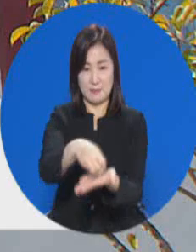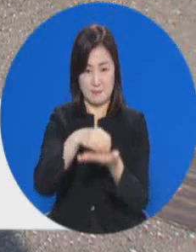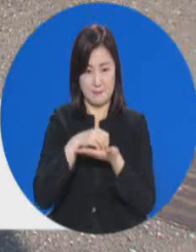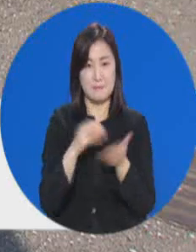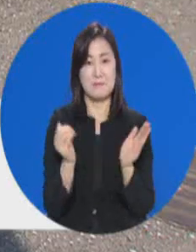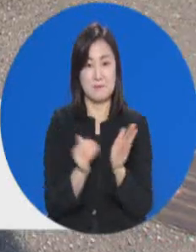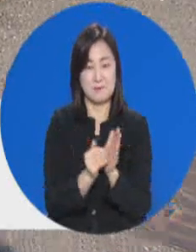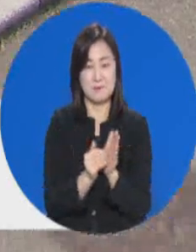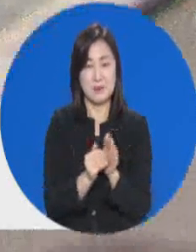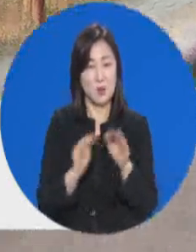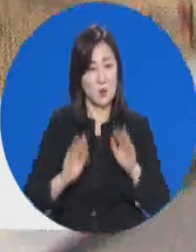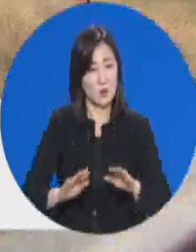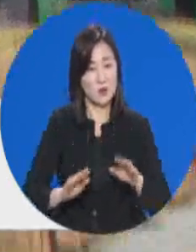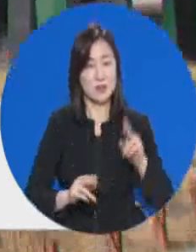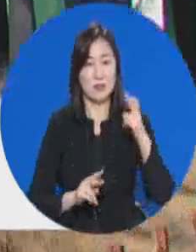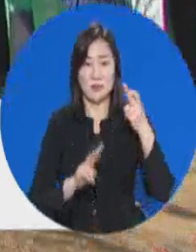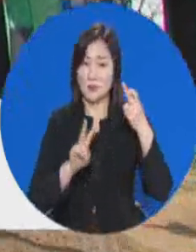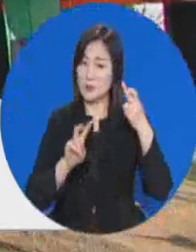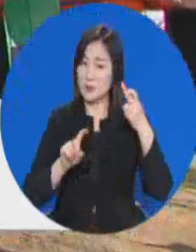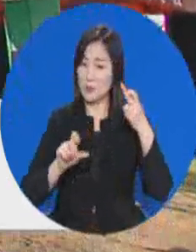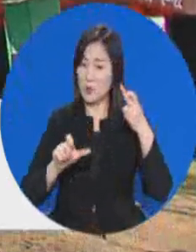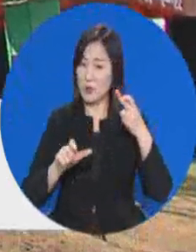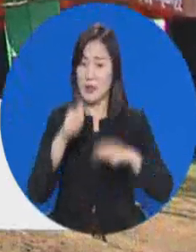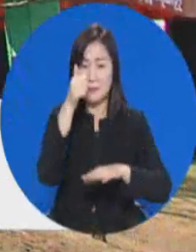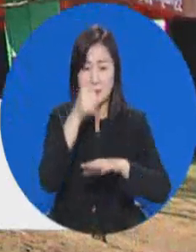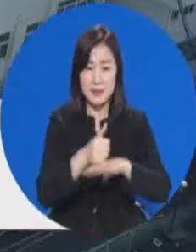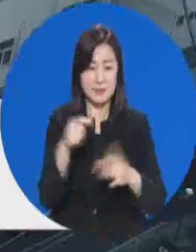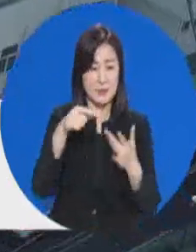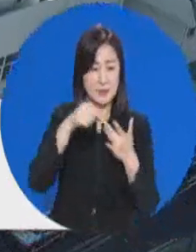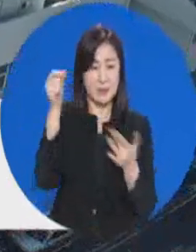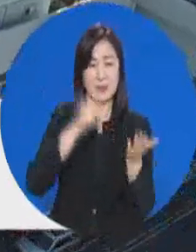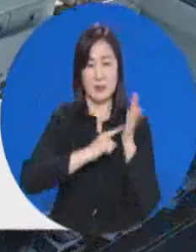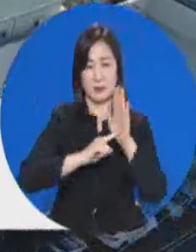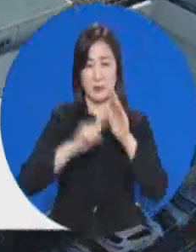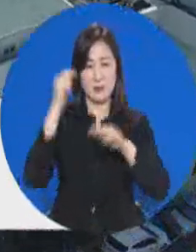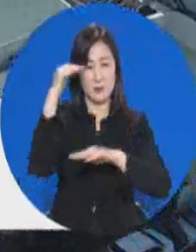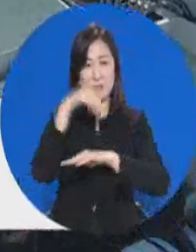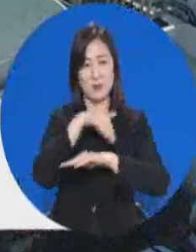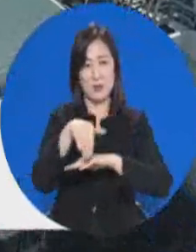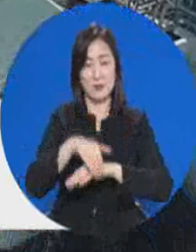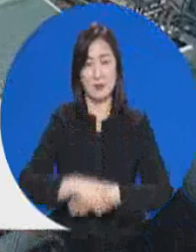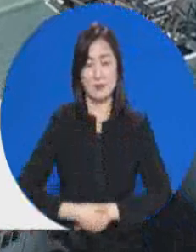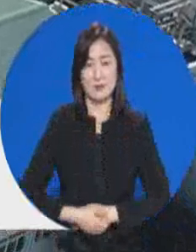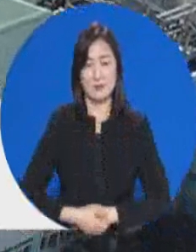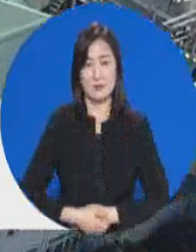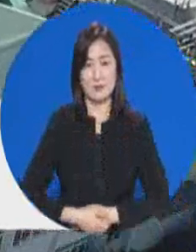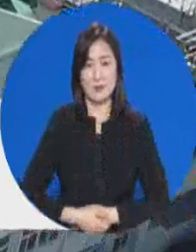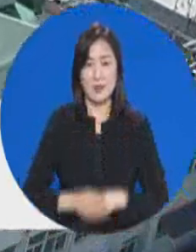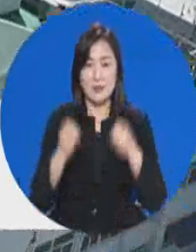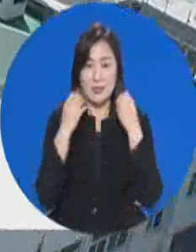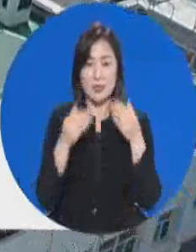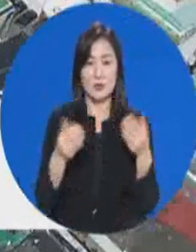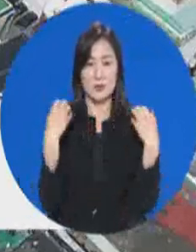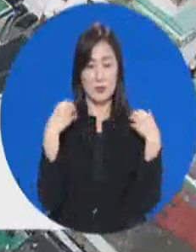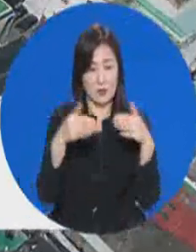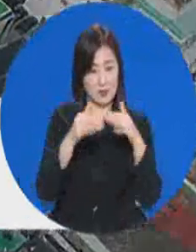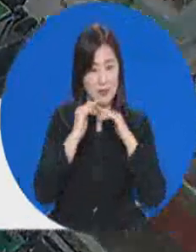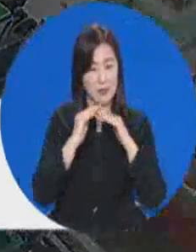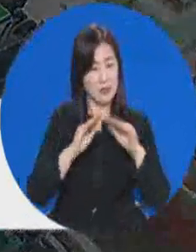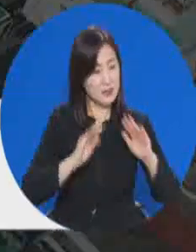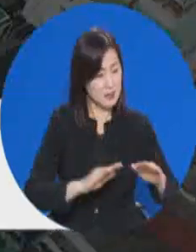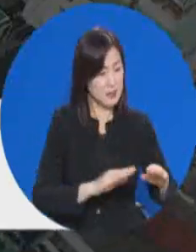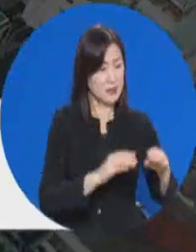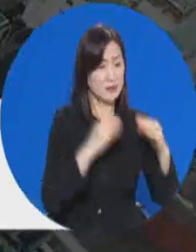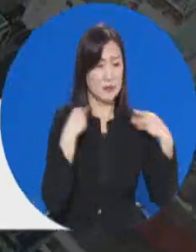접수받았다고 밝히고 오는 15일 최종 당선작을 발표할 예정입니다. 순천시 신청사는 현청사